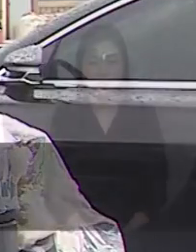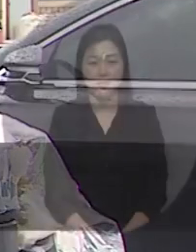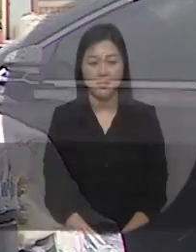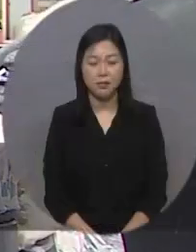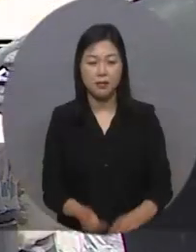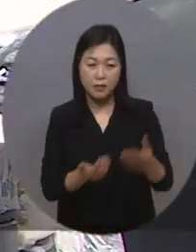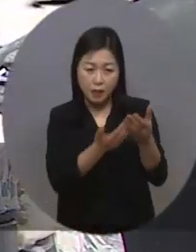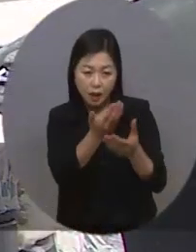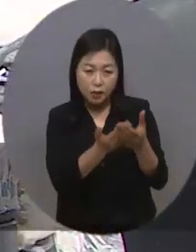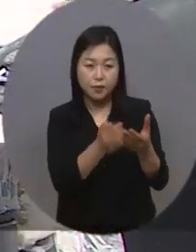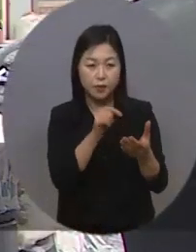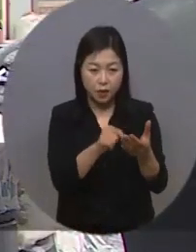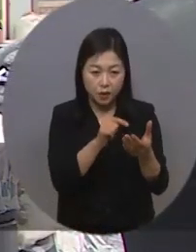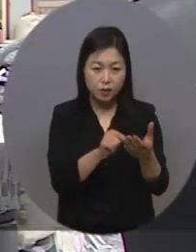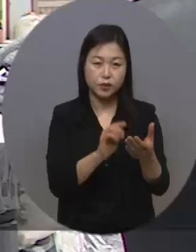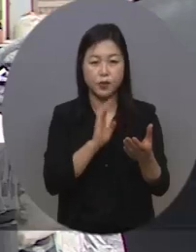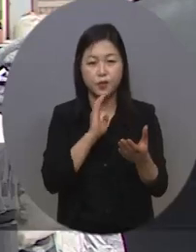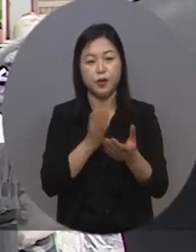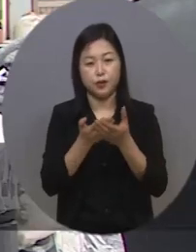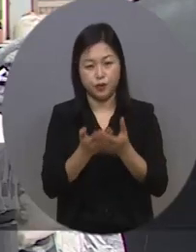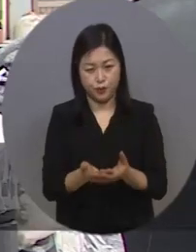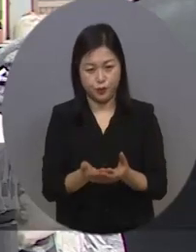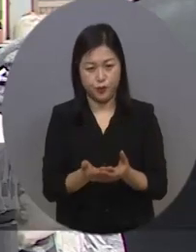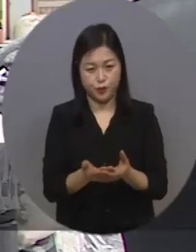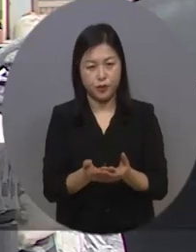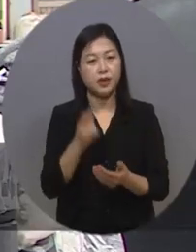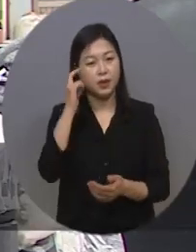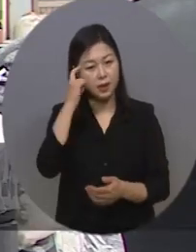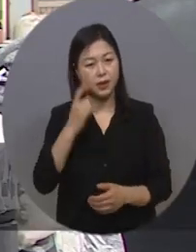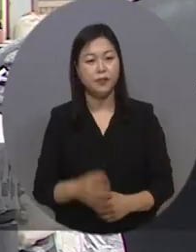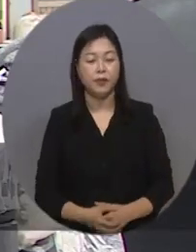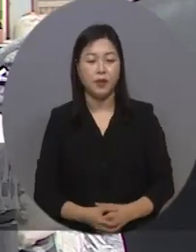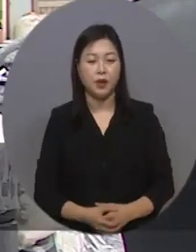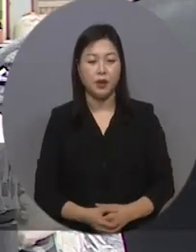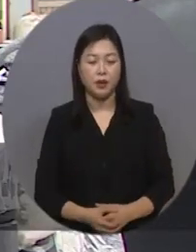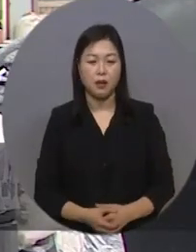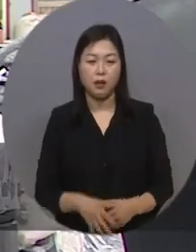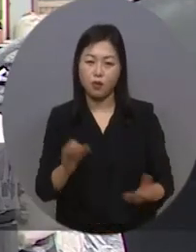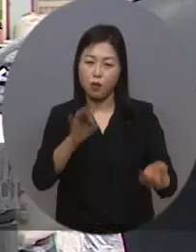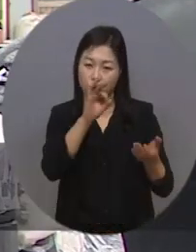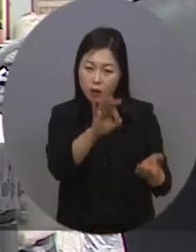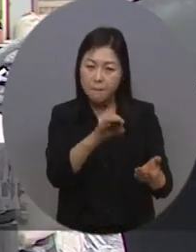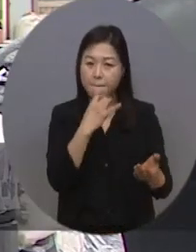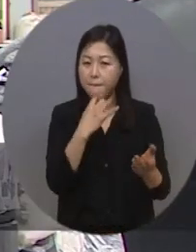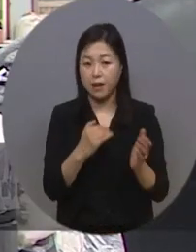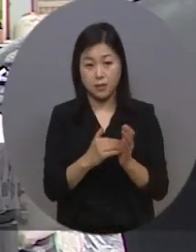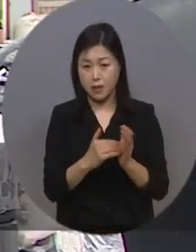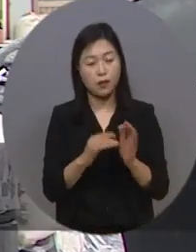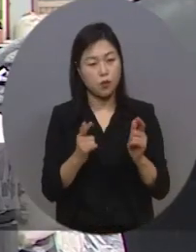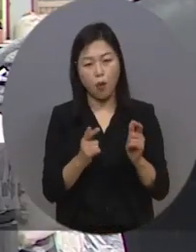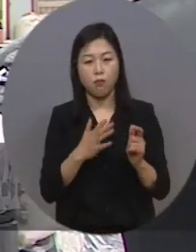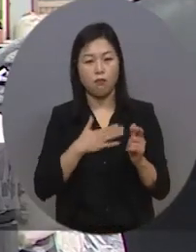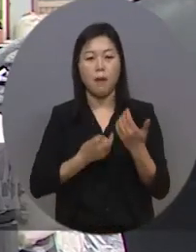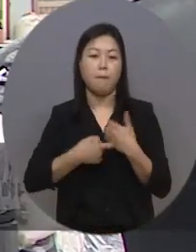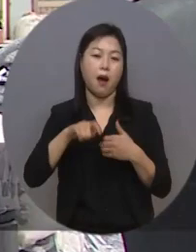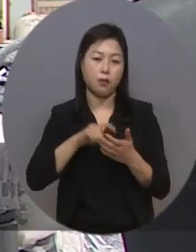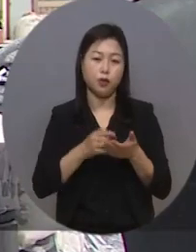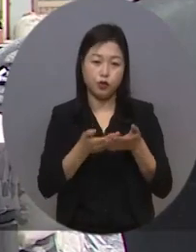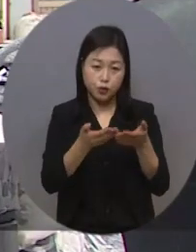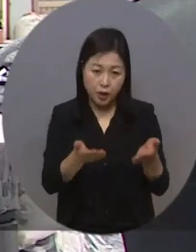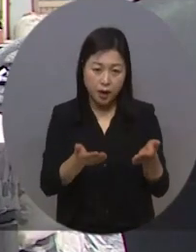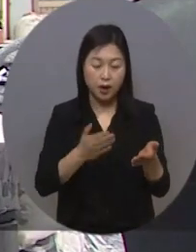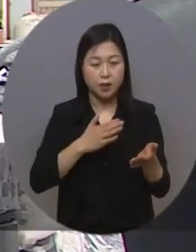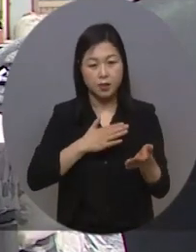나눔은 굉장히 중요하다고 생각을 해요. 꼭 물질적인 것뿐이 아니라 내 마음을 나눈다. 내 마음을 아니면